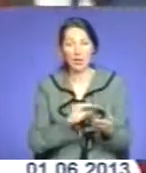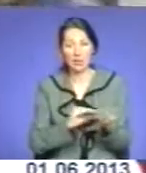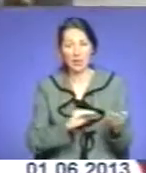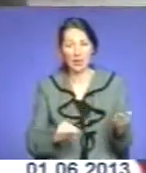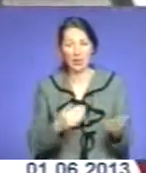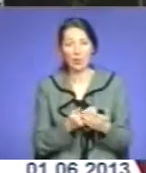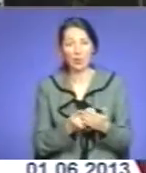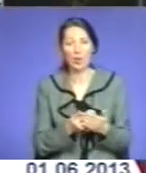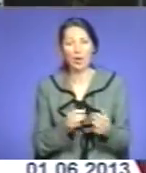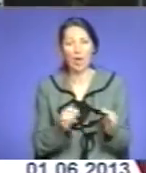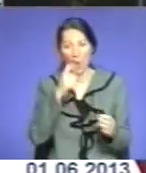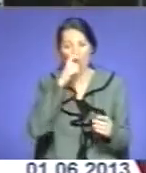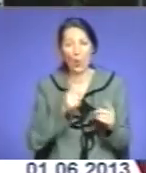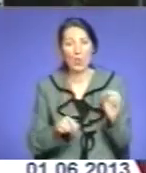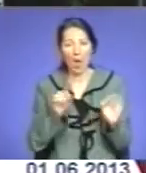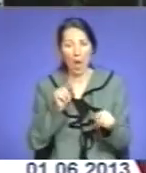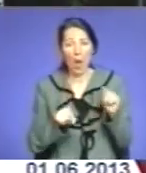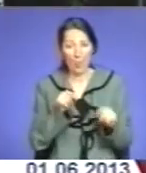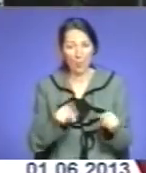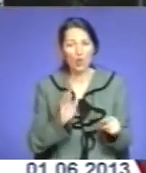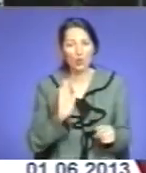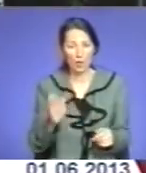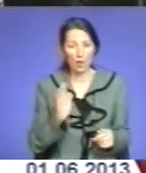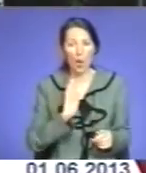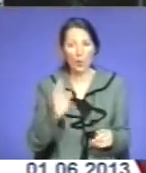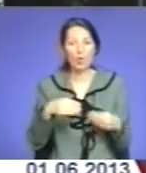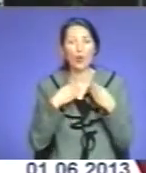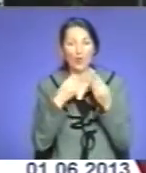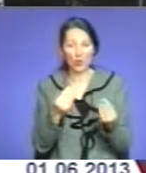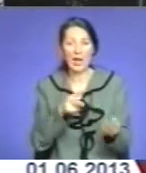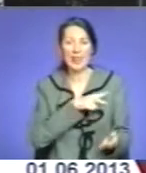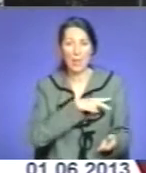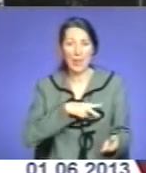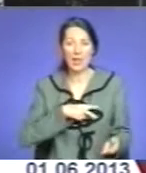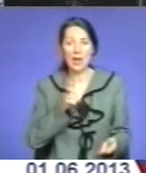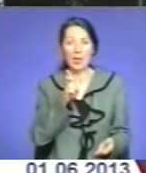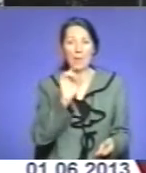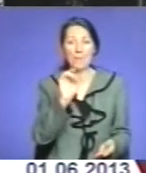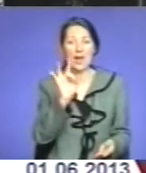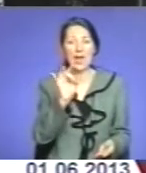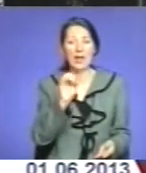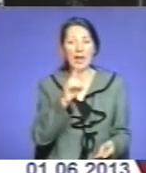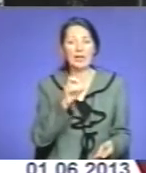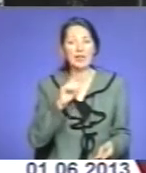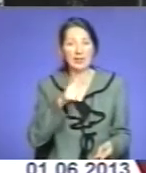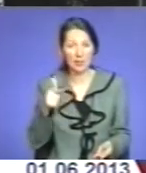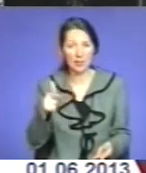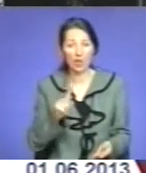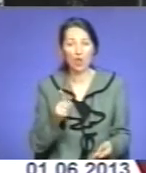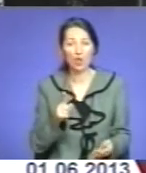– ні. Якщо буде дощ, будемо вручати медалі в Березілі, так, щоб